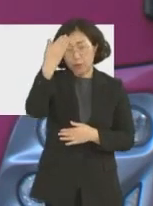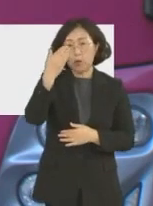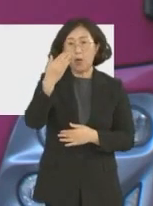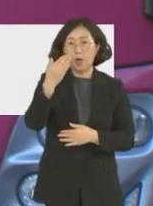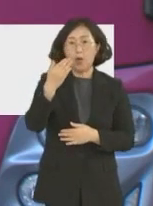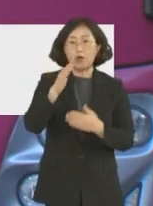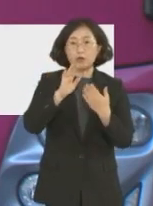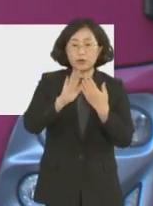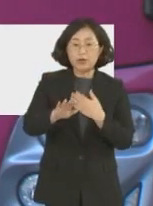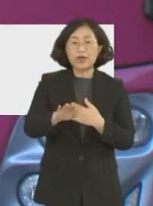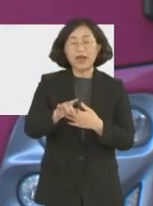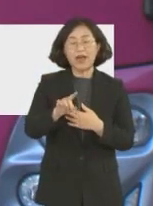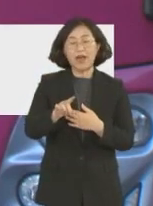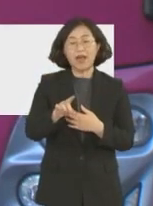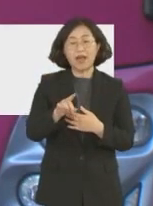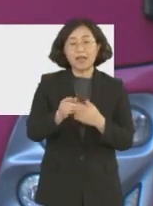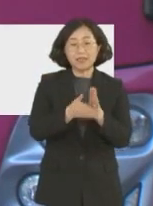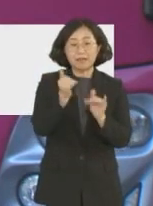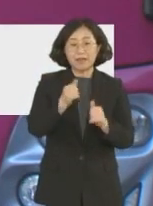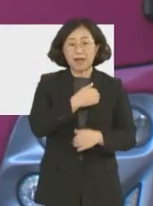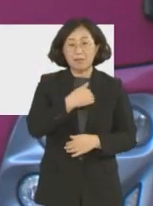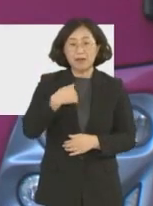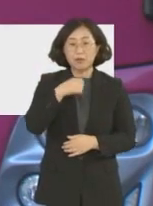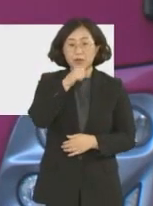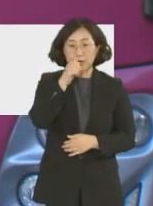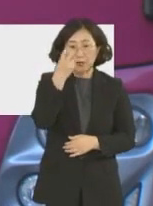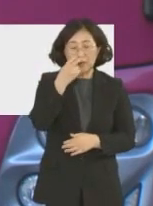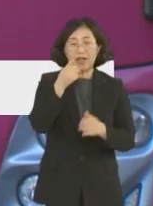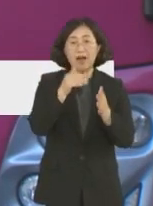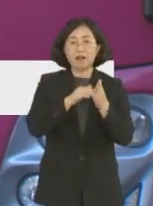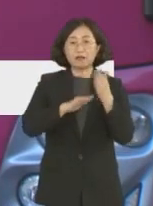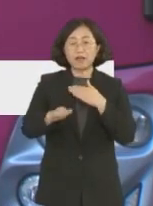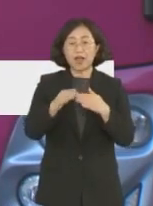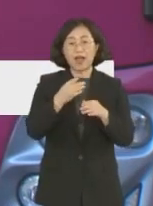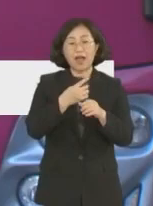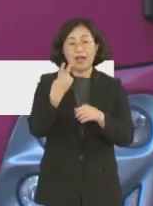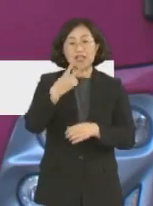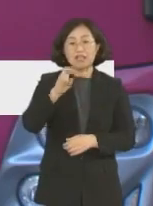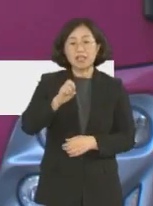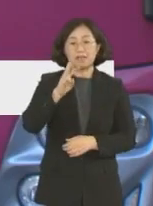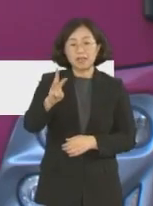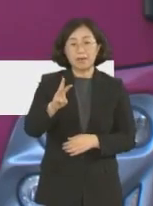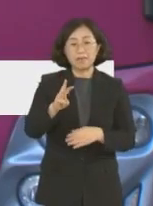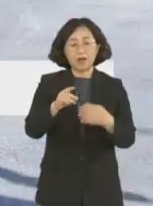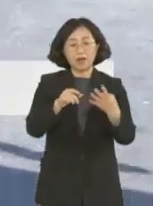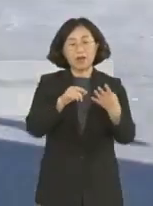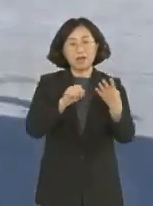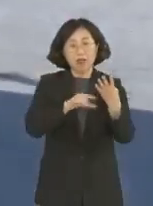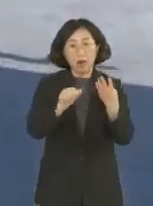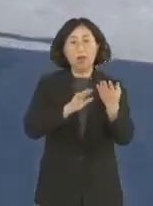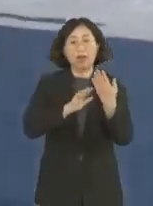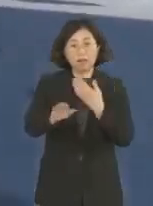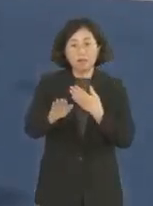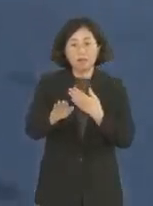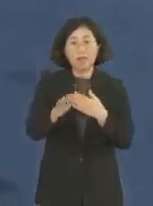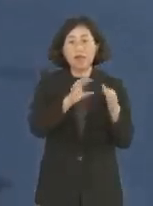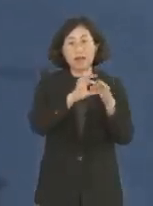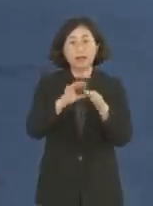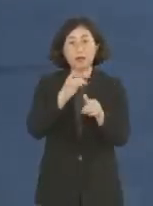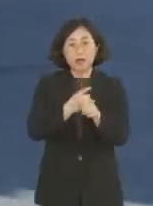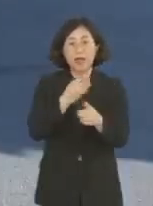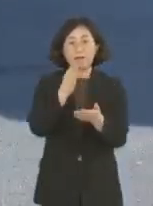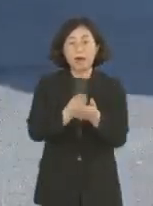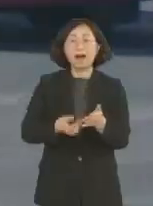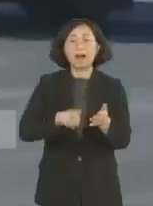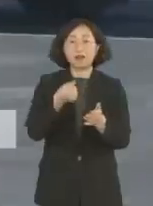시민 만족도를 조사하여 2023년 2분기부터 서비스 개시 여부를 결정할 계획입니다. 자율주행 버스 적용